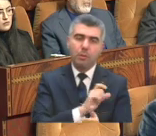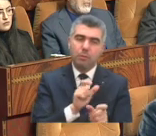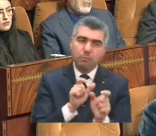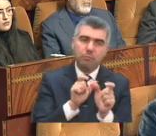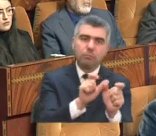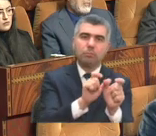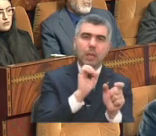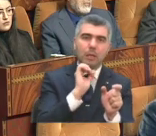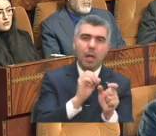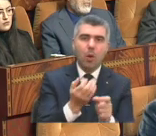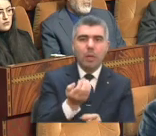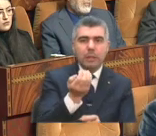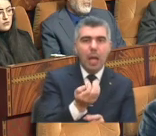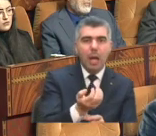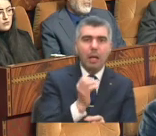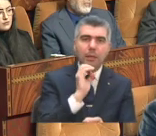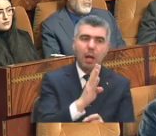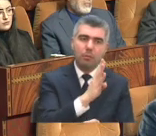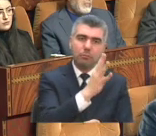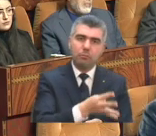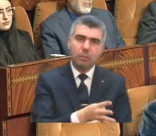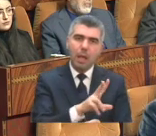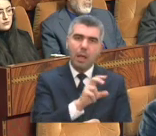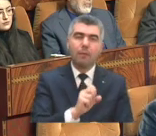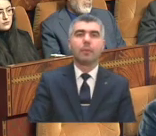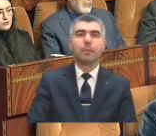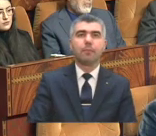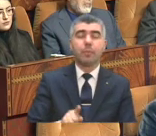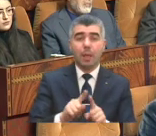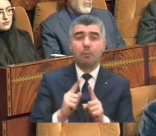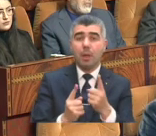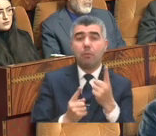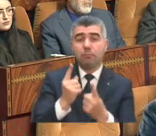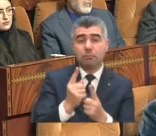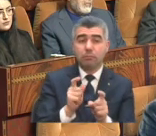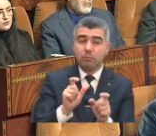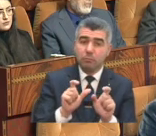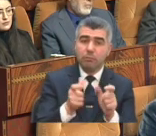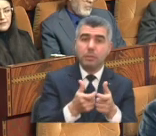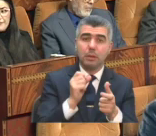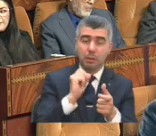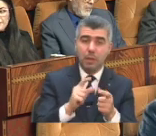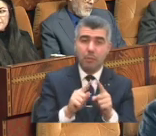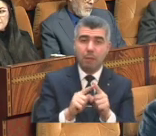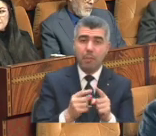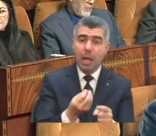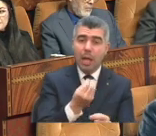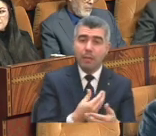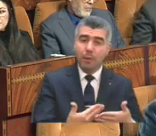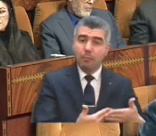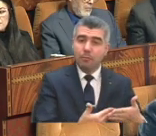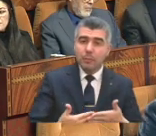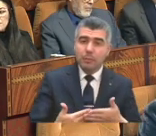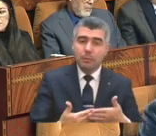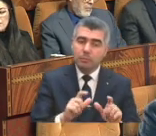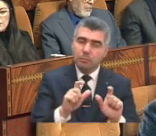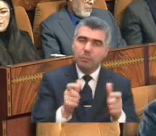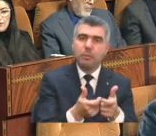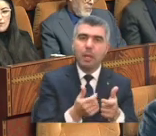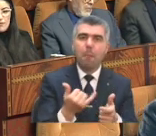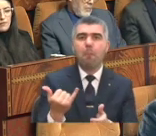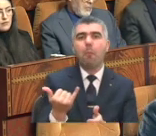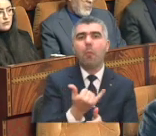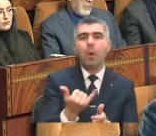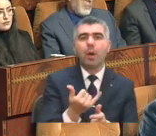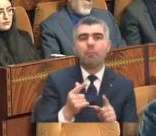المتسولين وتحديد الهوية ديالهم، زيادة على التهديد بعقوبات زجرية لمن يستعين بقاصرين ورضع قصد التسول، مع إحداث